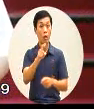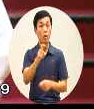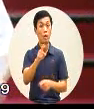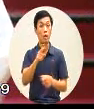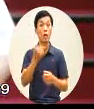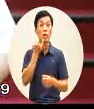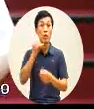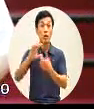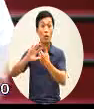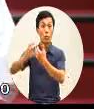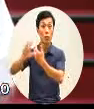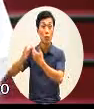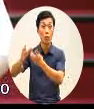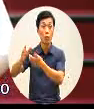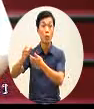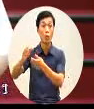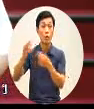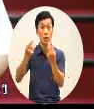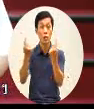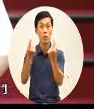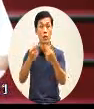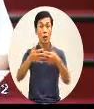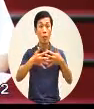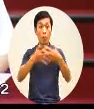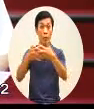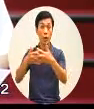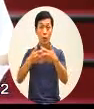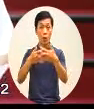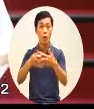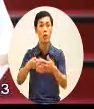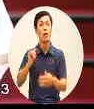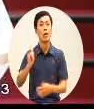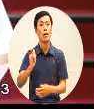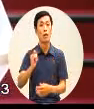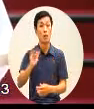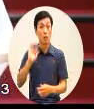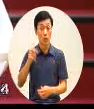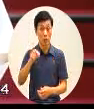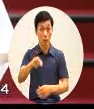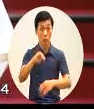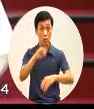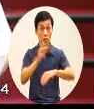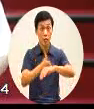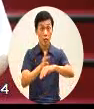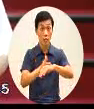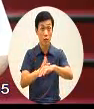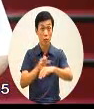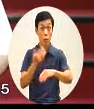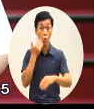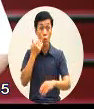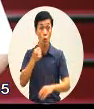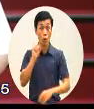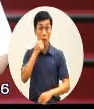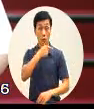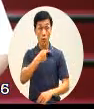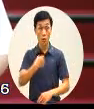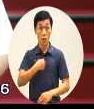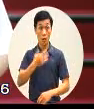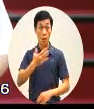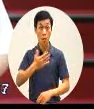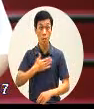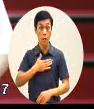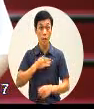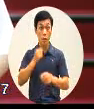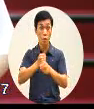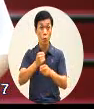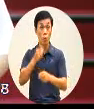外甚至美国，我是感觉讲这个都还可以讲得过去啦。但这个技术那是按台湾的，会当做的，